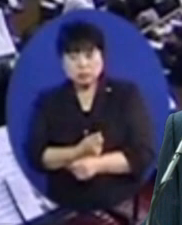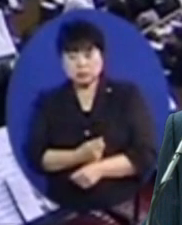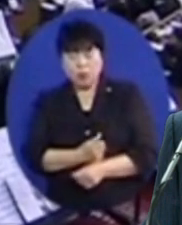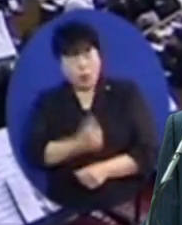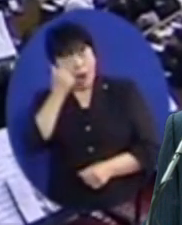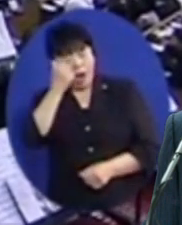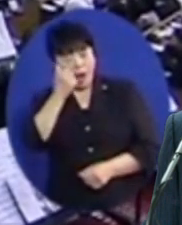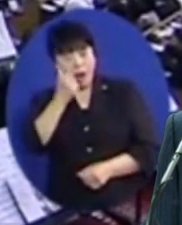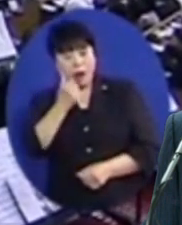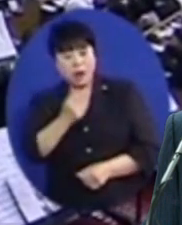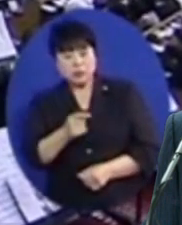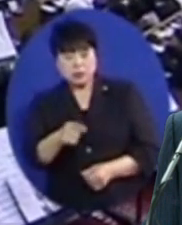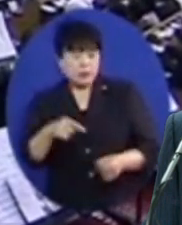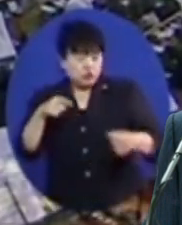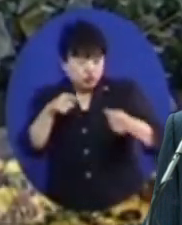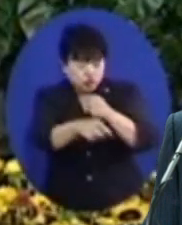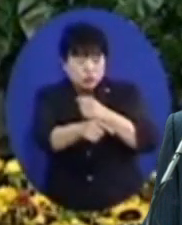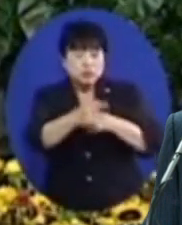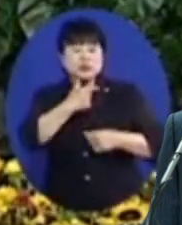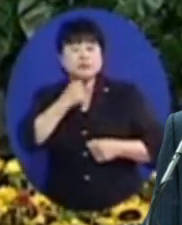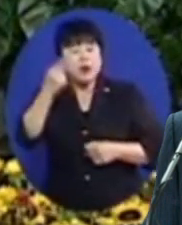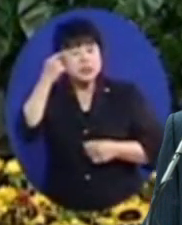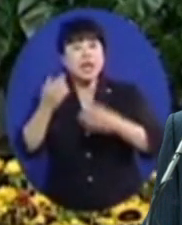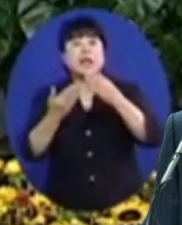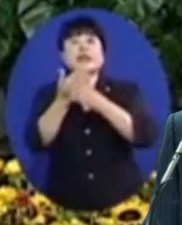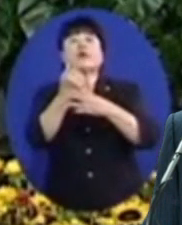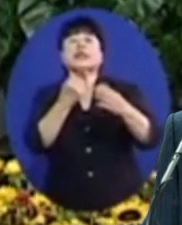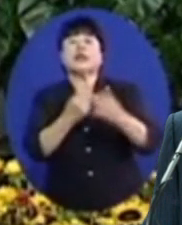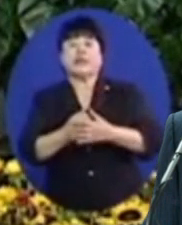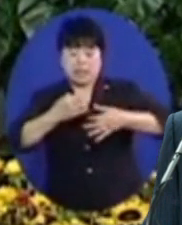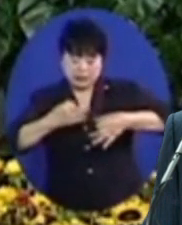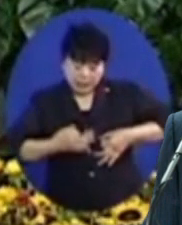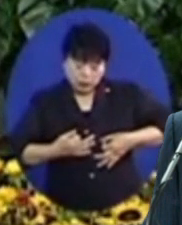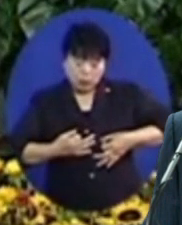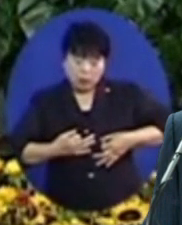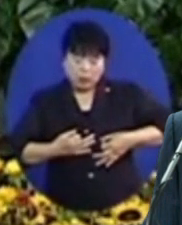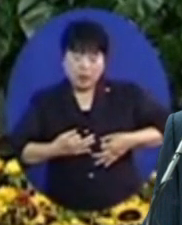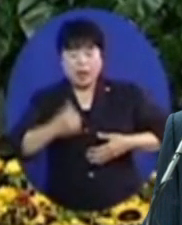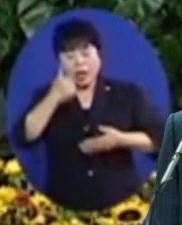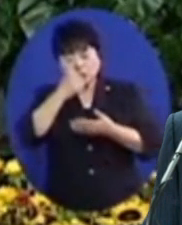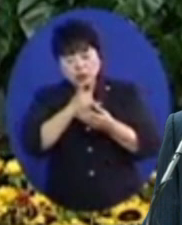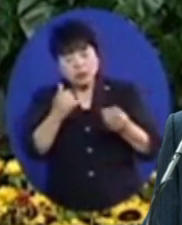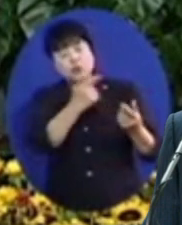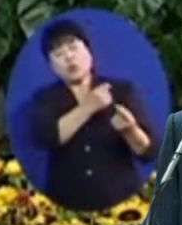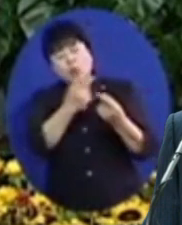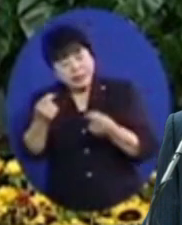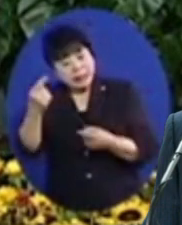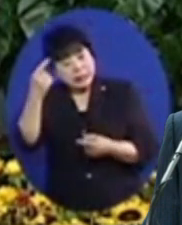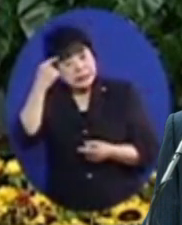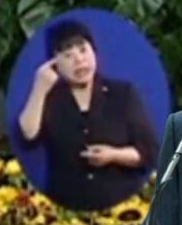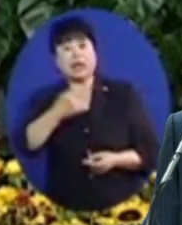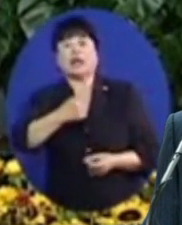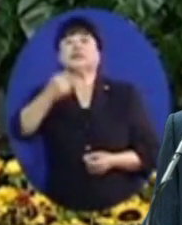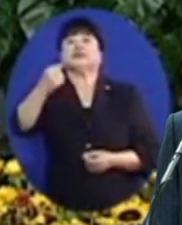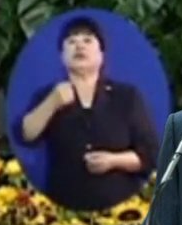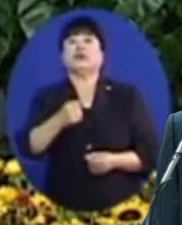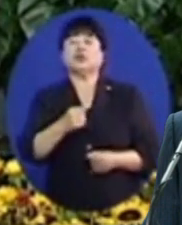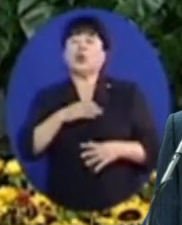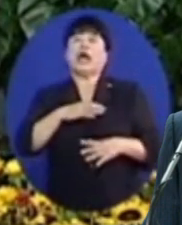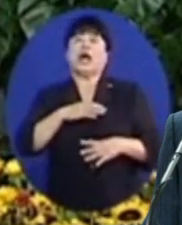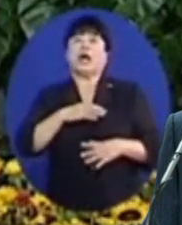증오는 그를 당장이라도 처참하게 죽이고 싶다는 생각이 들어 저 역시 저 아이만과 다를 바 없다는 생각에 놀란